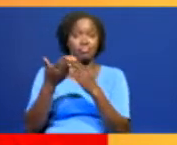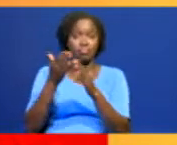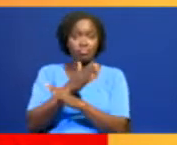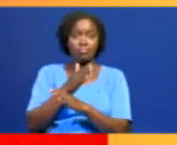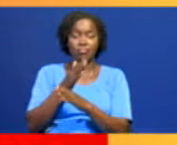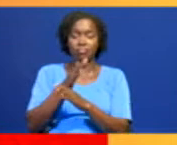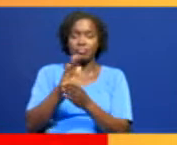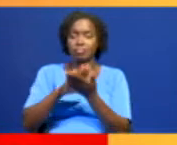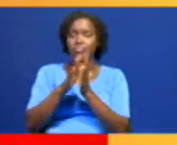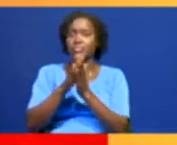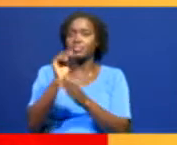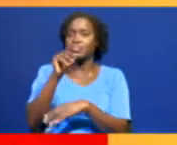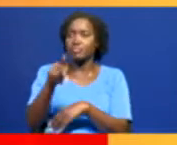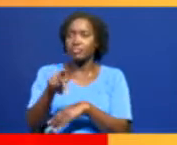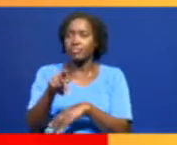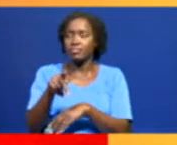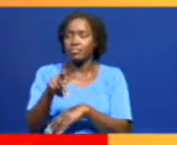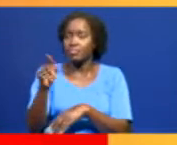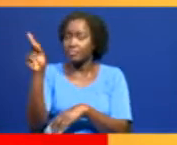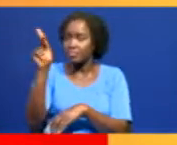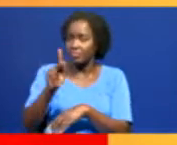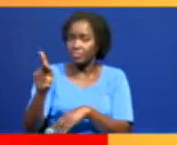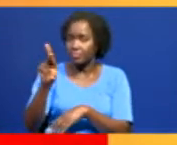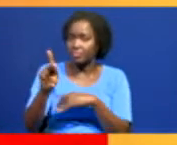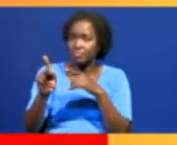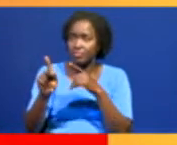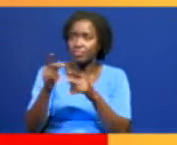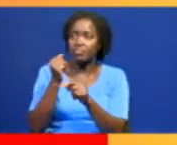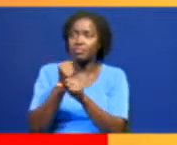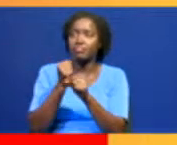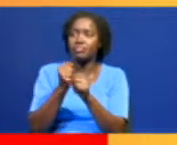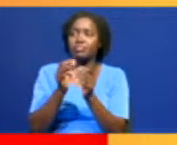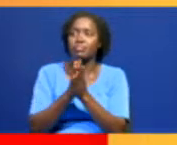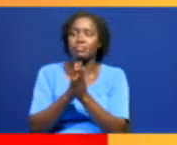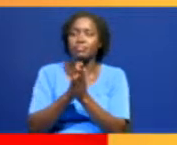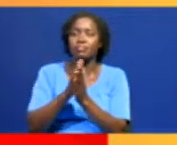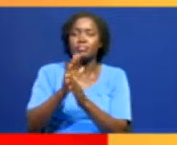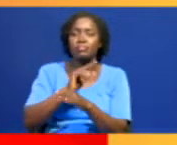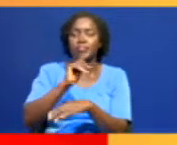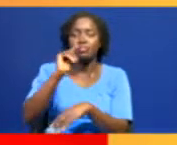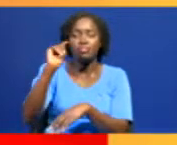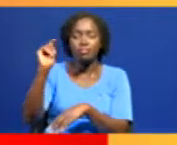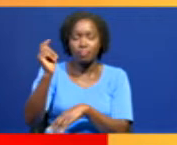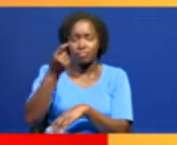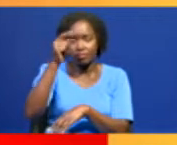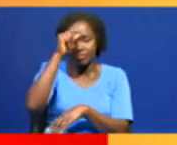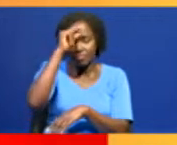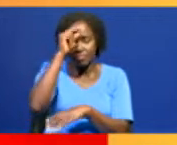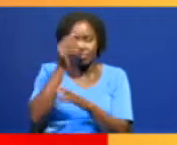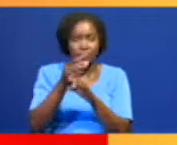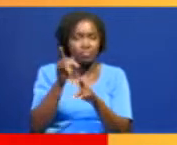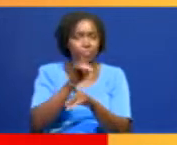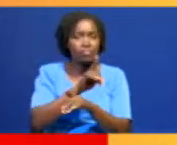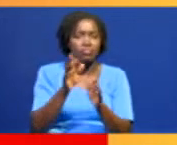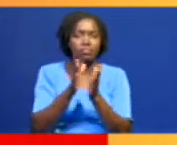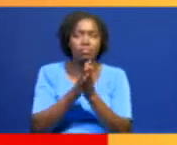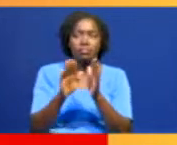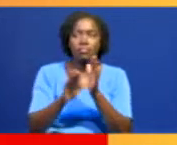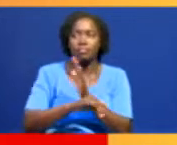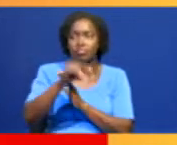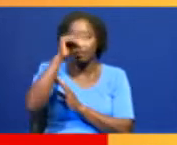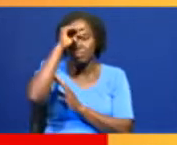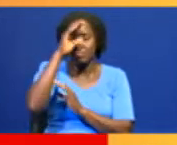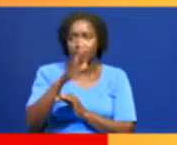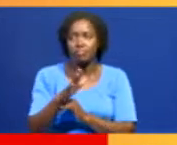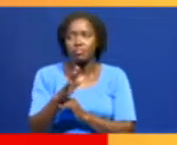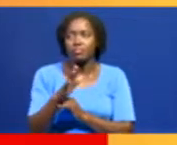kuwa mjumbe wa eneo bunge la Kacheliba, nimefanya kazi na serikali ya Kenya, na pia nilifanya kazi hapo awali kama naibu gavana. Kwa hivyo mambo